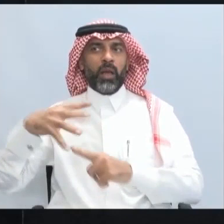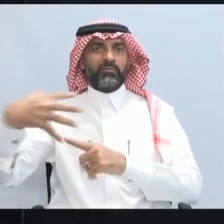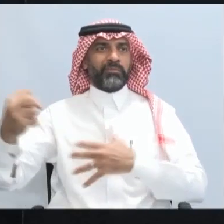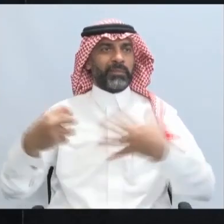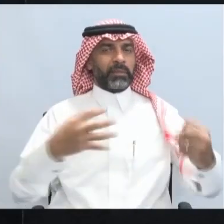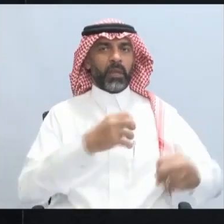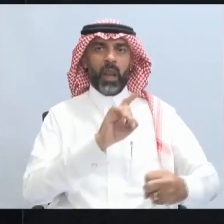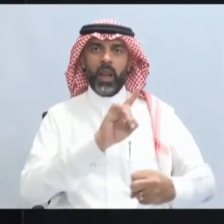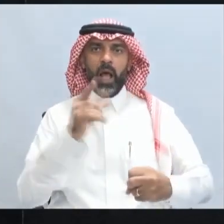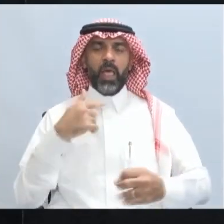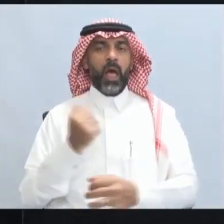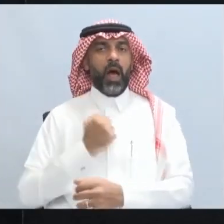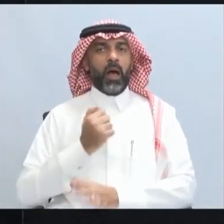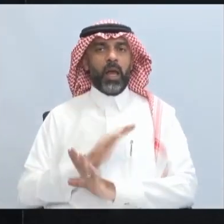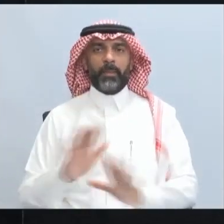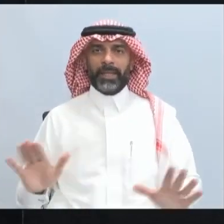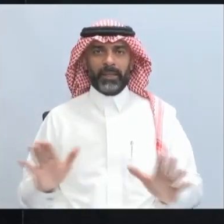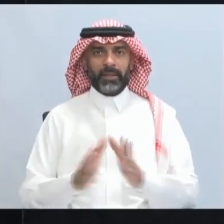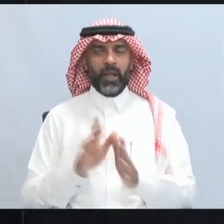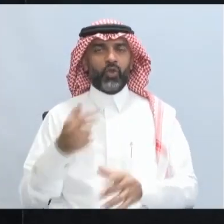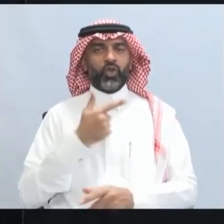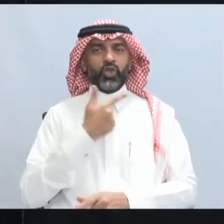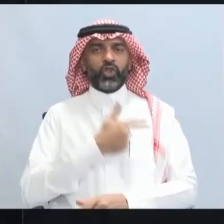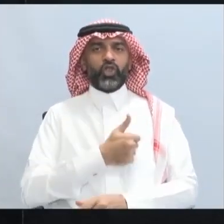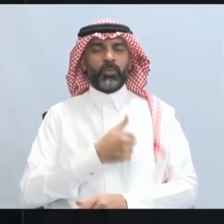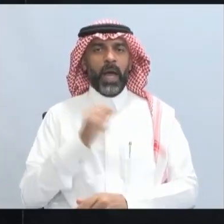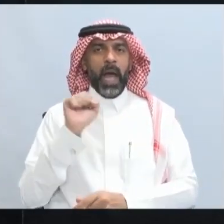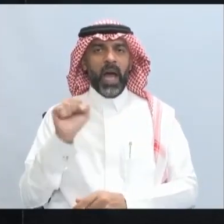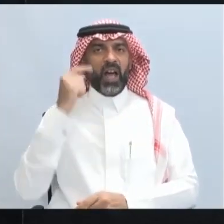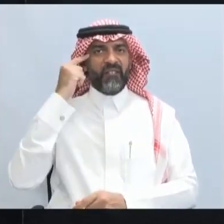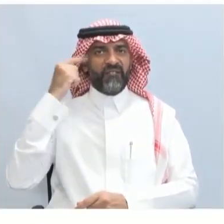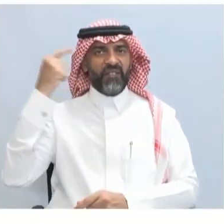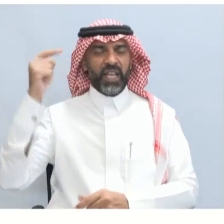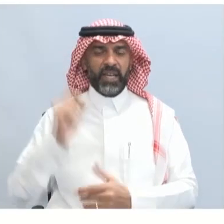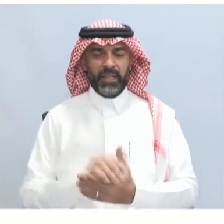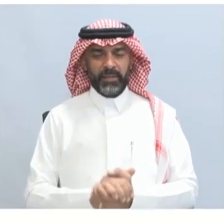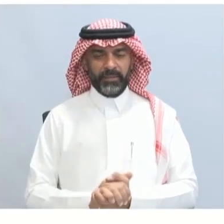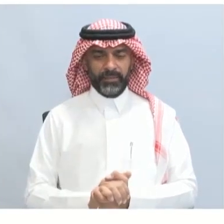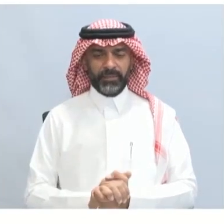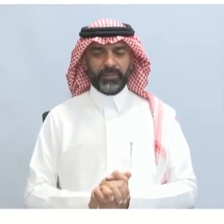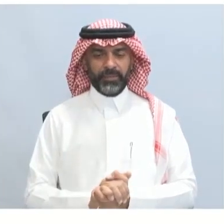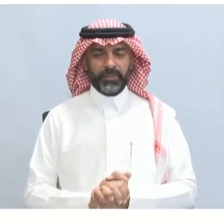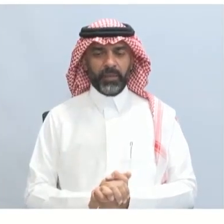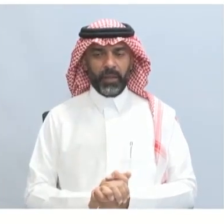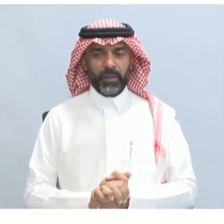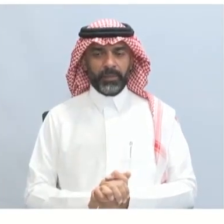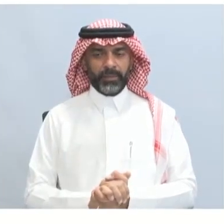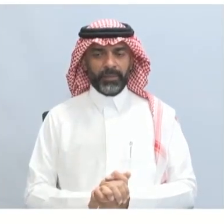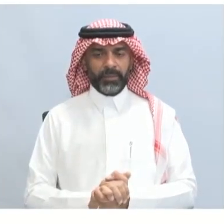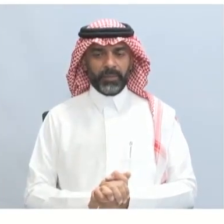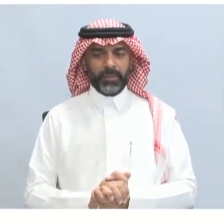السمعيه والمرئيه وغيرها وذكرنا ان الحقوق الفكريه وهي بما يسمى الحقوق